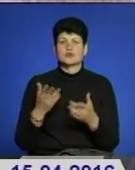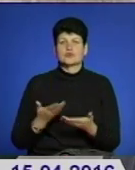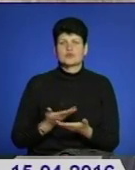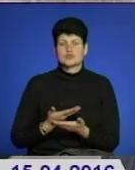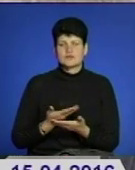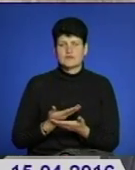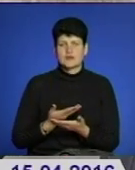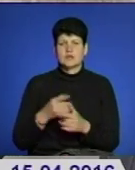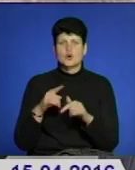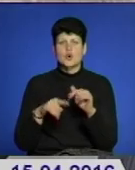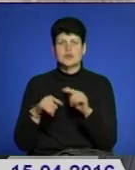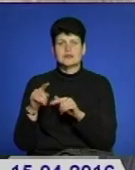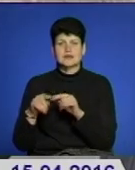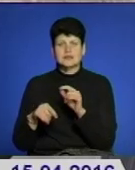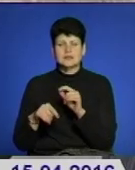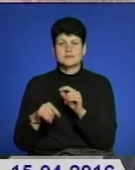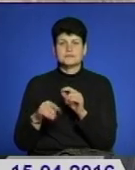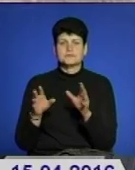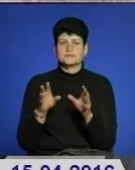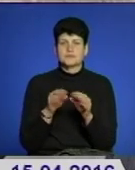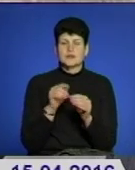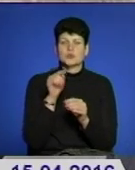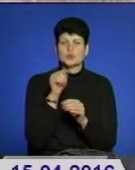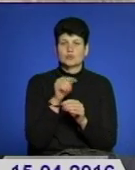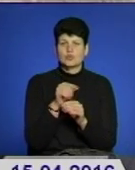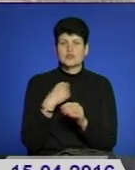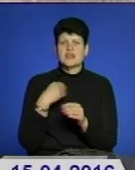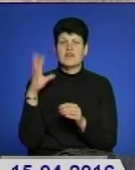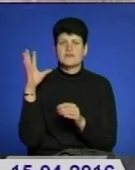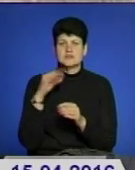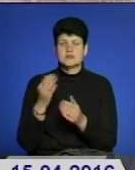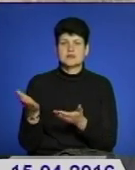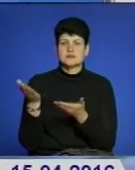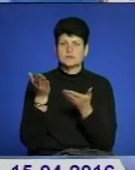родинам з ними. Тому я всіх закликаю до єдності.